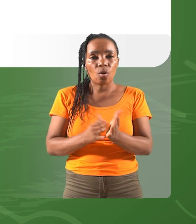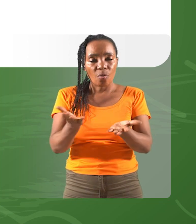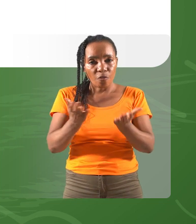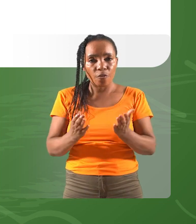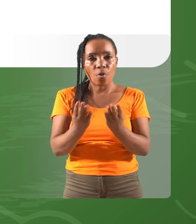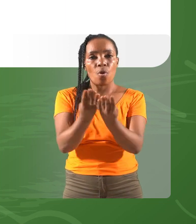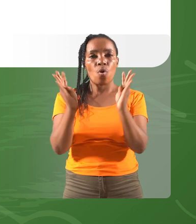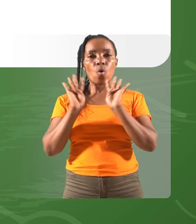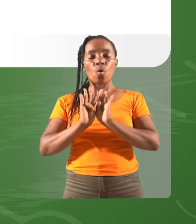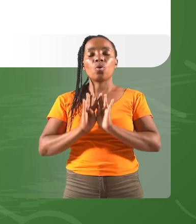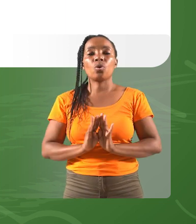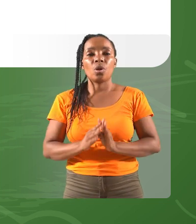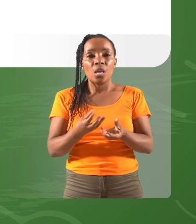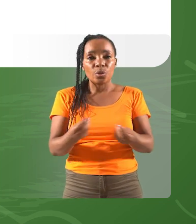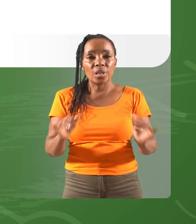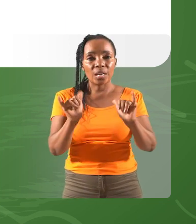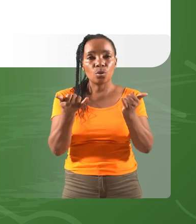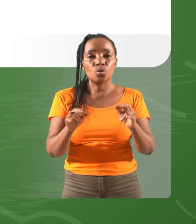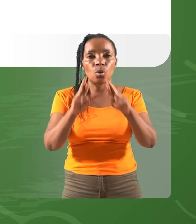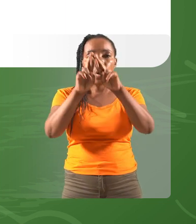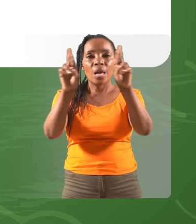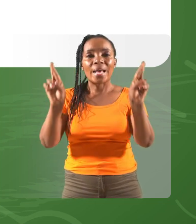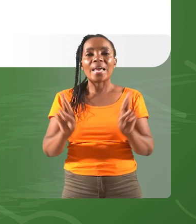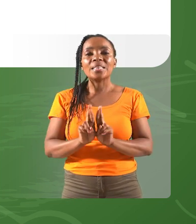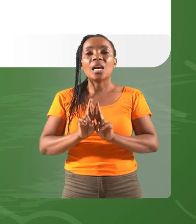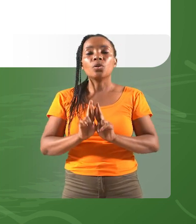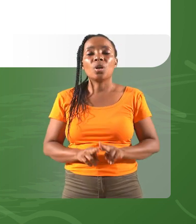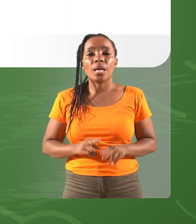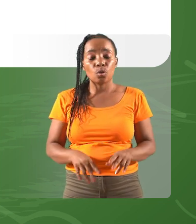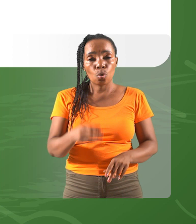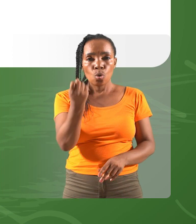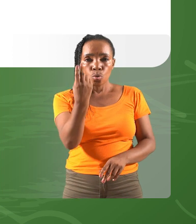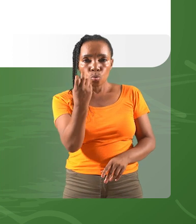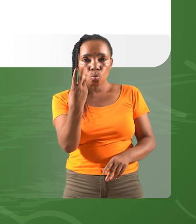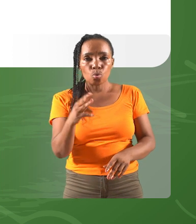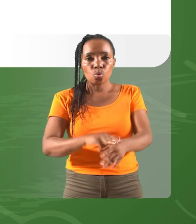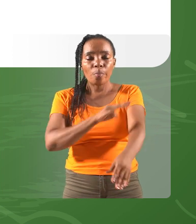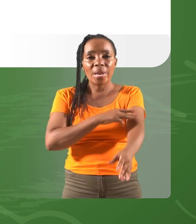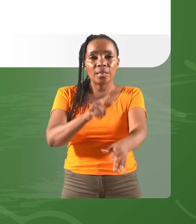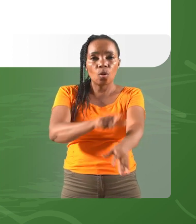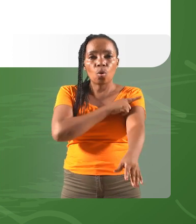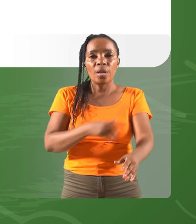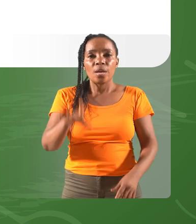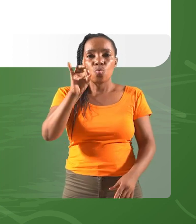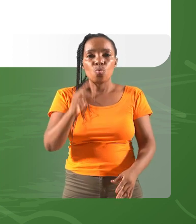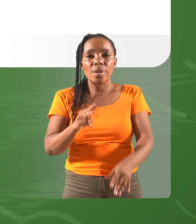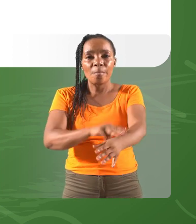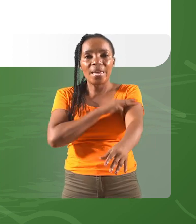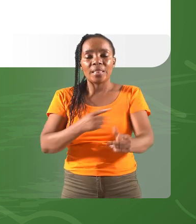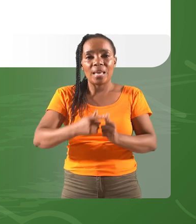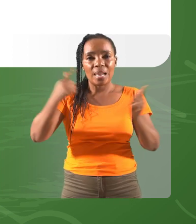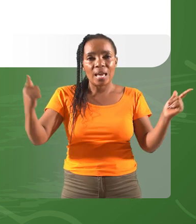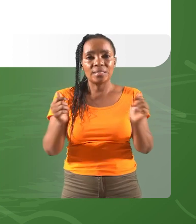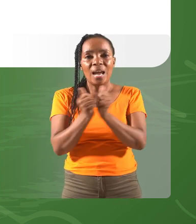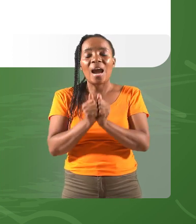de jeu rectangulaire de 12 mètres de long et 8 mètres de large à l'aide de grillages. Votre